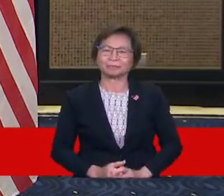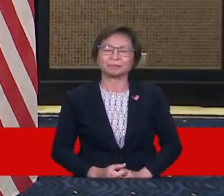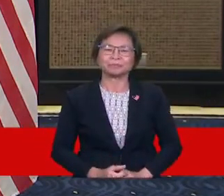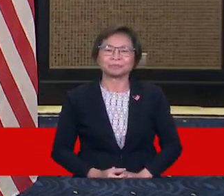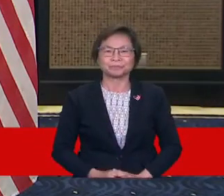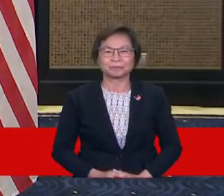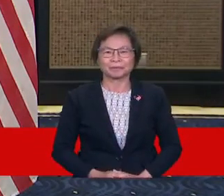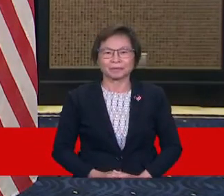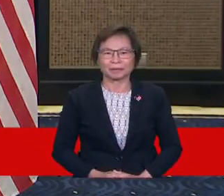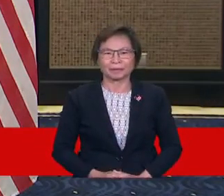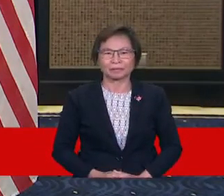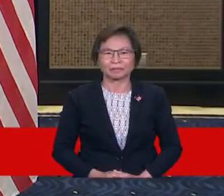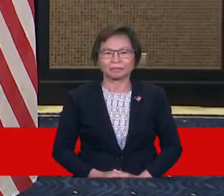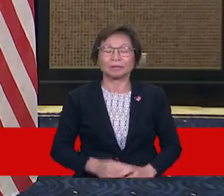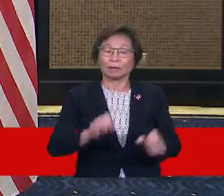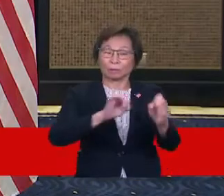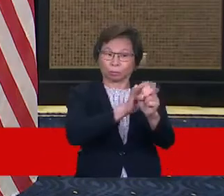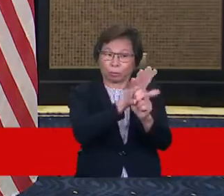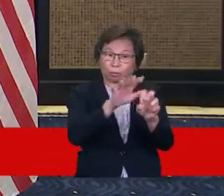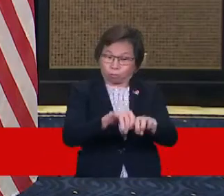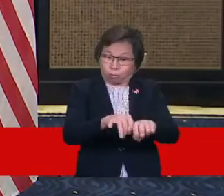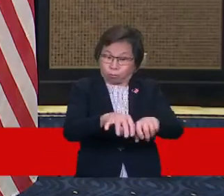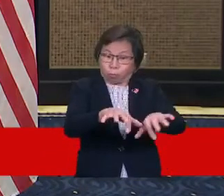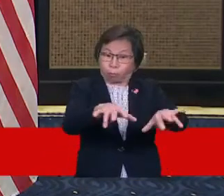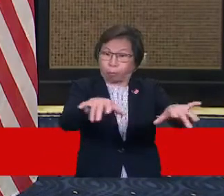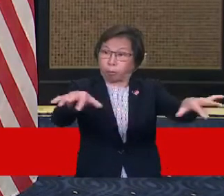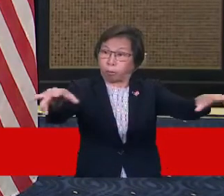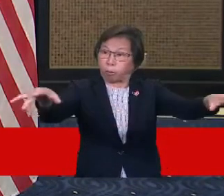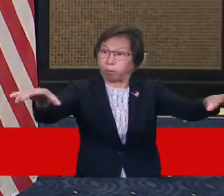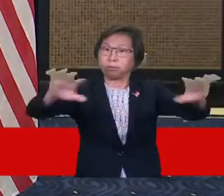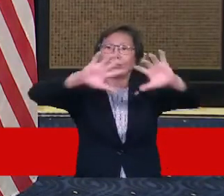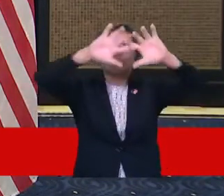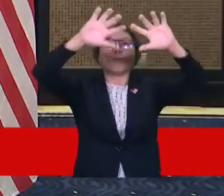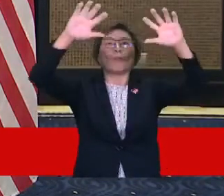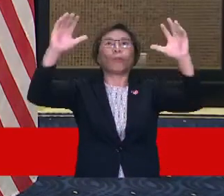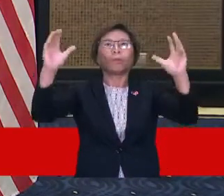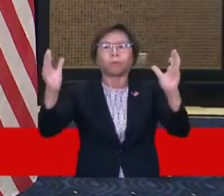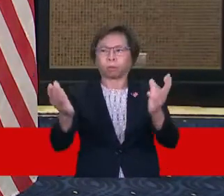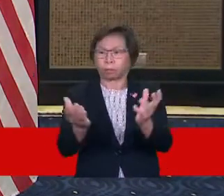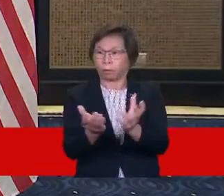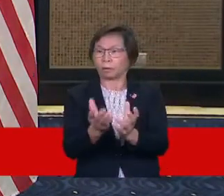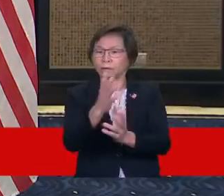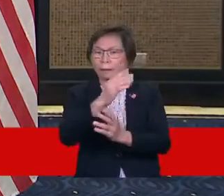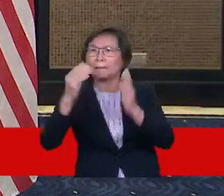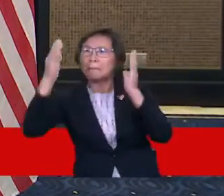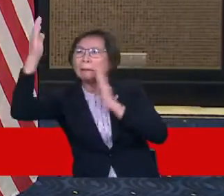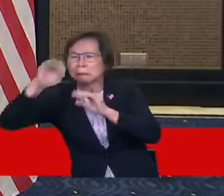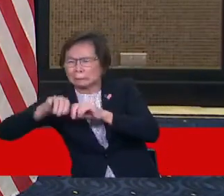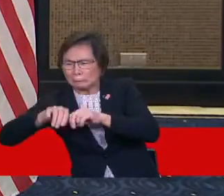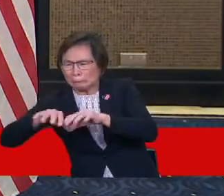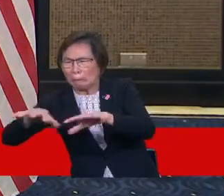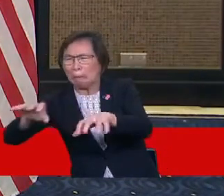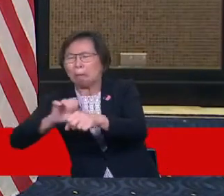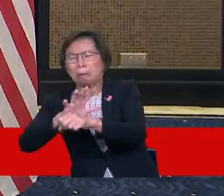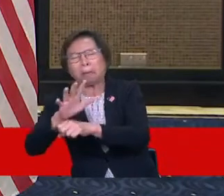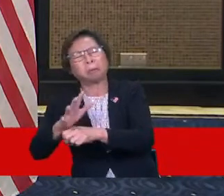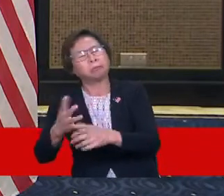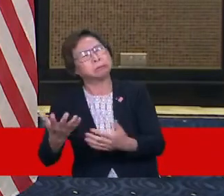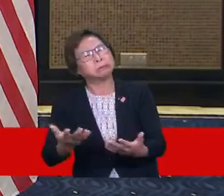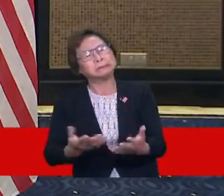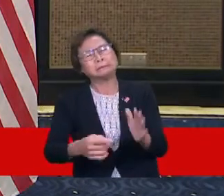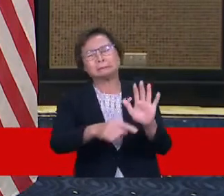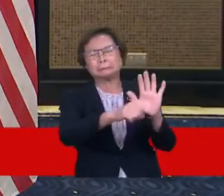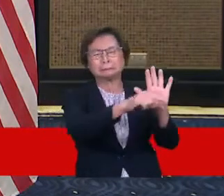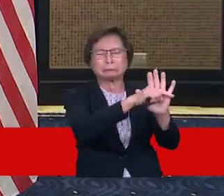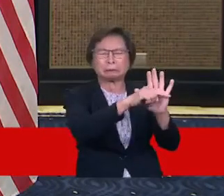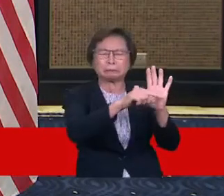itu penularan combined in di peringkat global dan dalam negara turut memberi kesan langsung